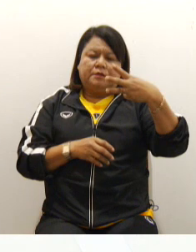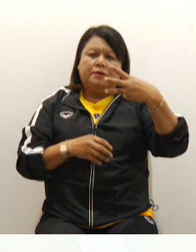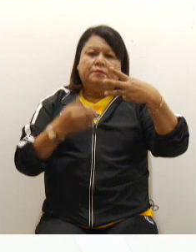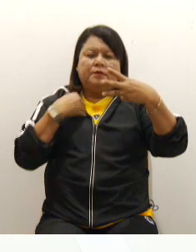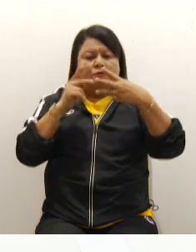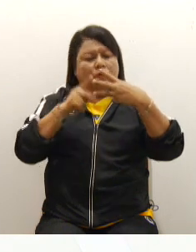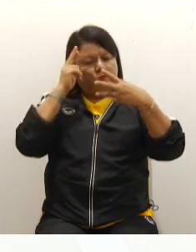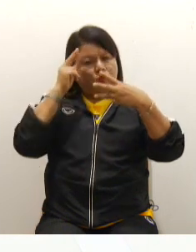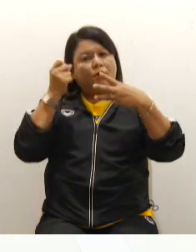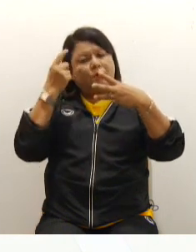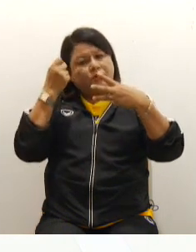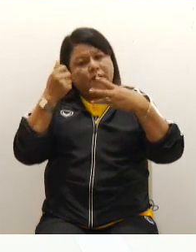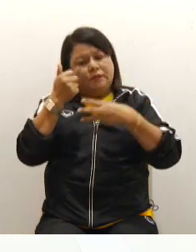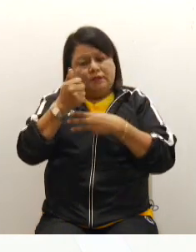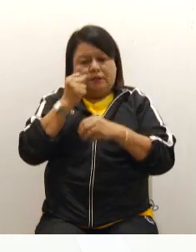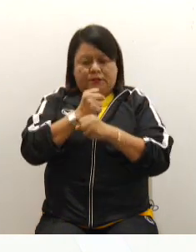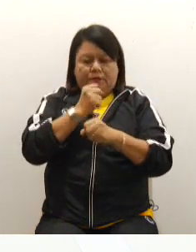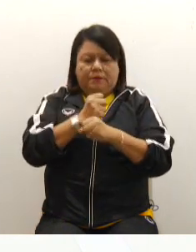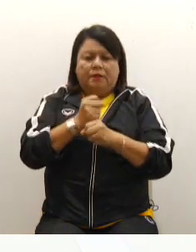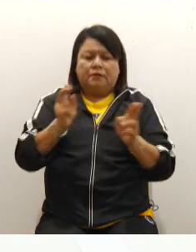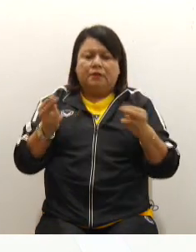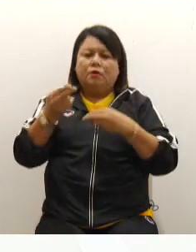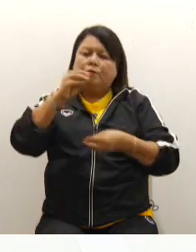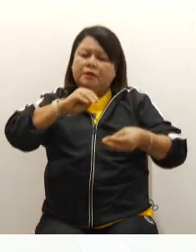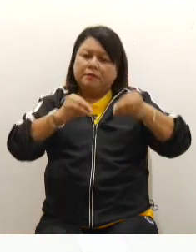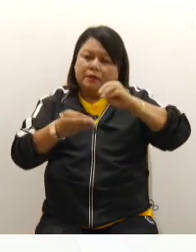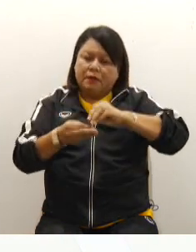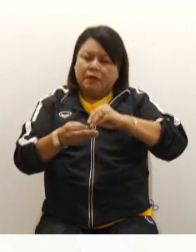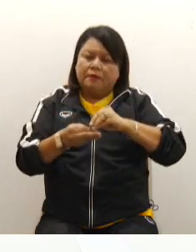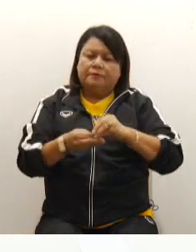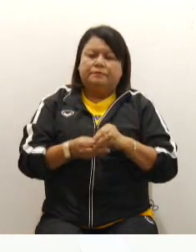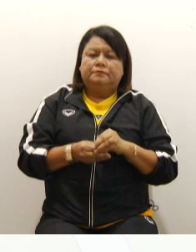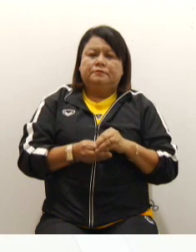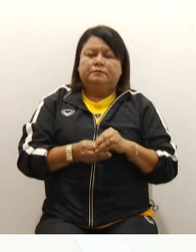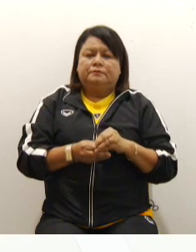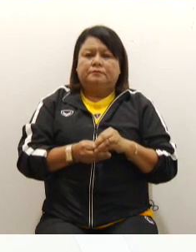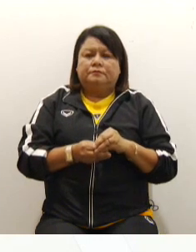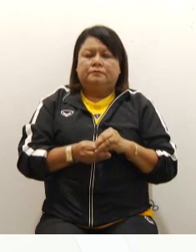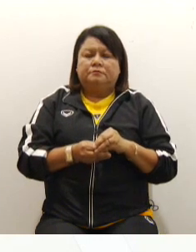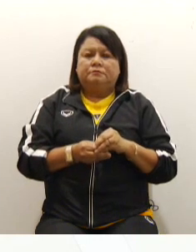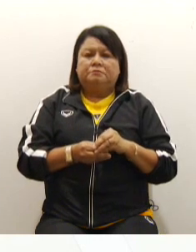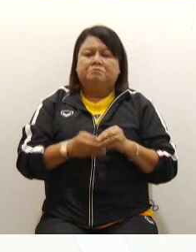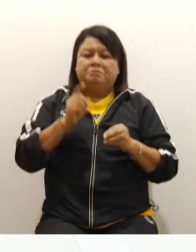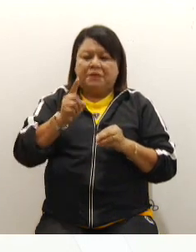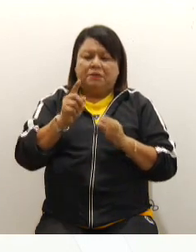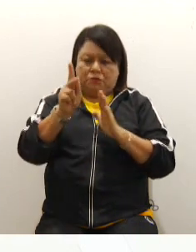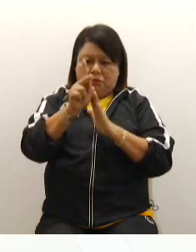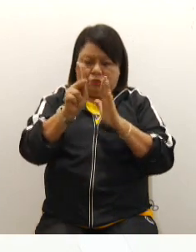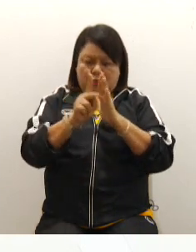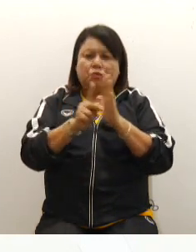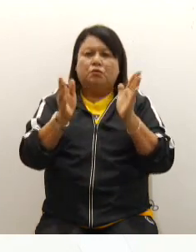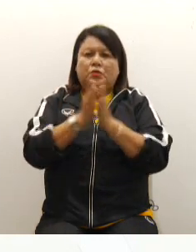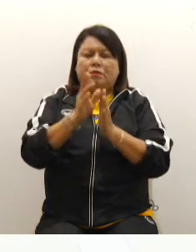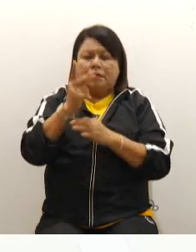ความรู้ความเข้าใจที่ดีในการทำงานในห้องปฏิบัติการนะครับ Good Knowledge of Lab User อันนี้ถือว่าเป็นกติการ่วมกันเลยนะ